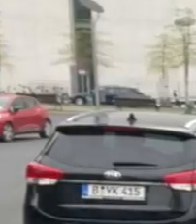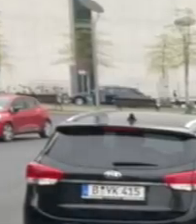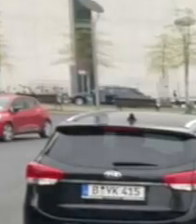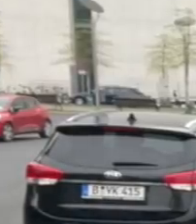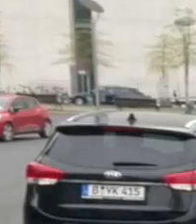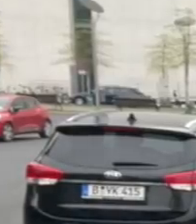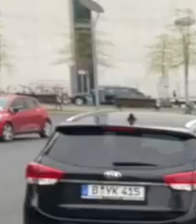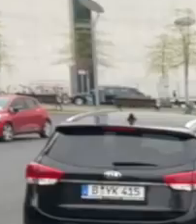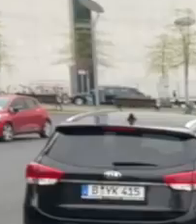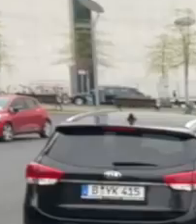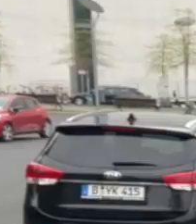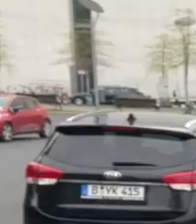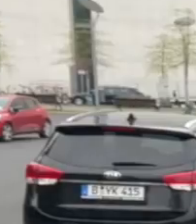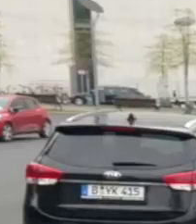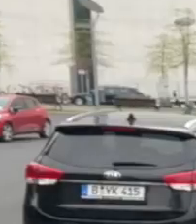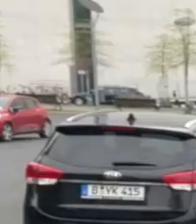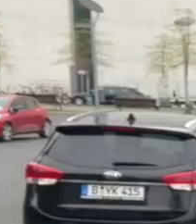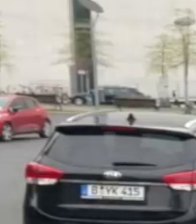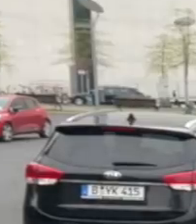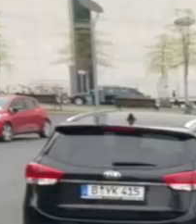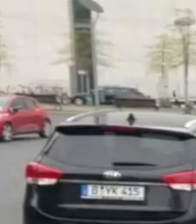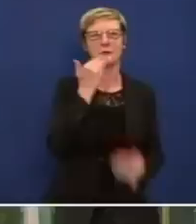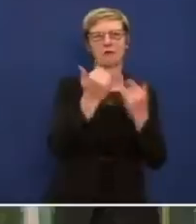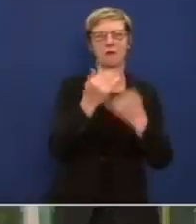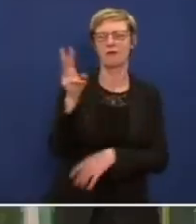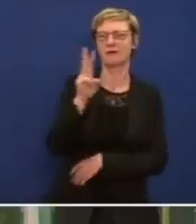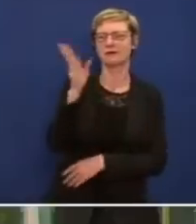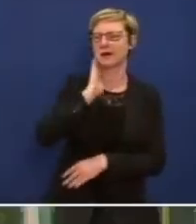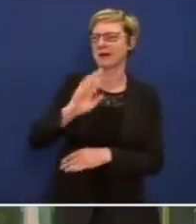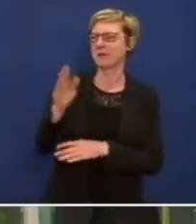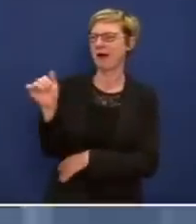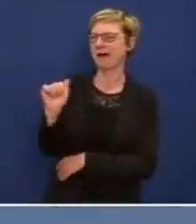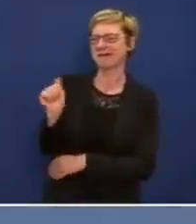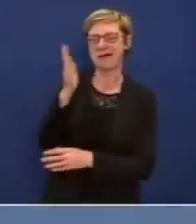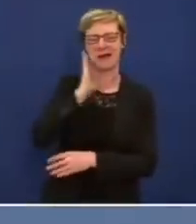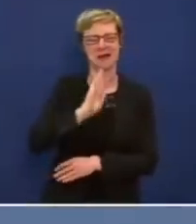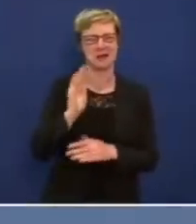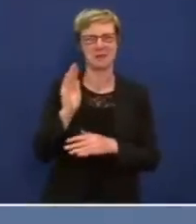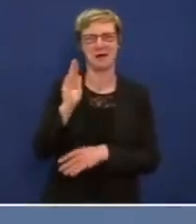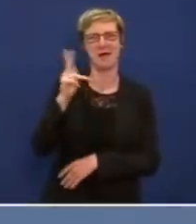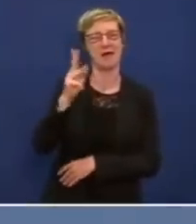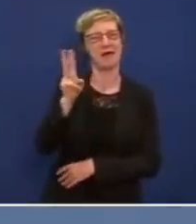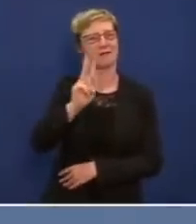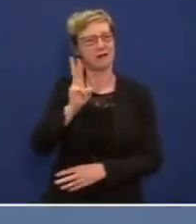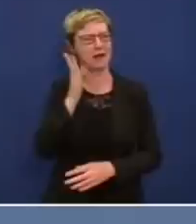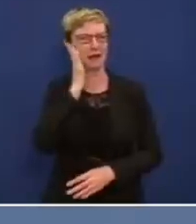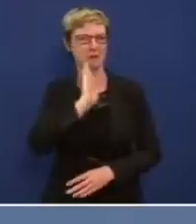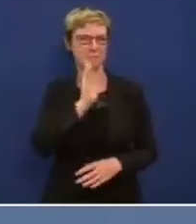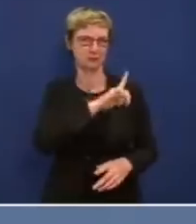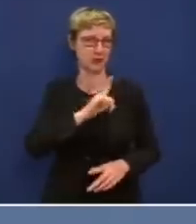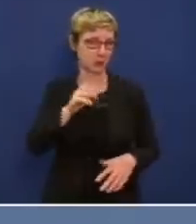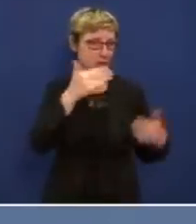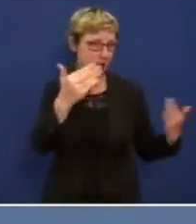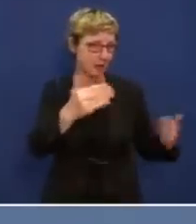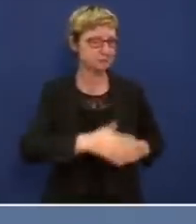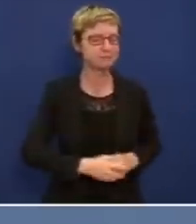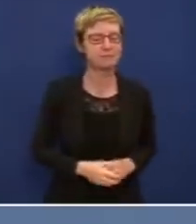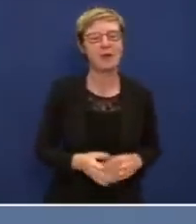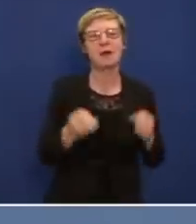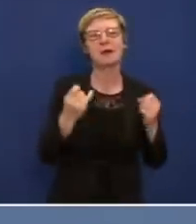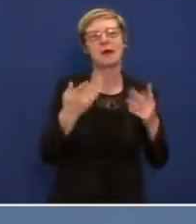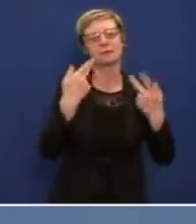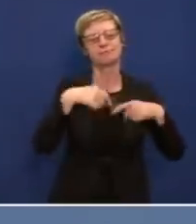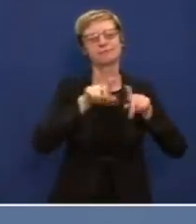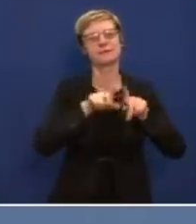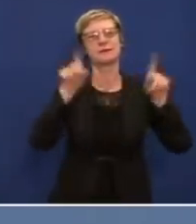offenbar weiter oder es wird etwas verwechselt. Aber jetzt die paar Stellen. Heute geht es unter anderem auch mit Blick auf die Forschungsförderung